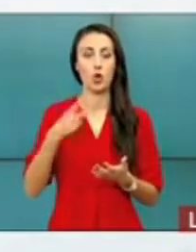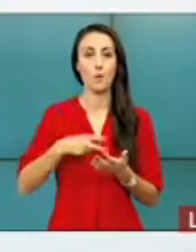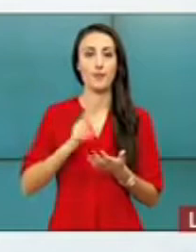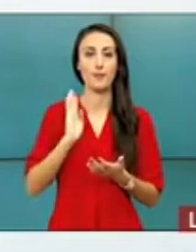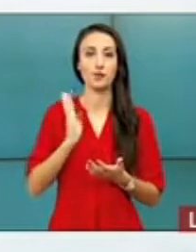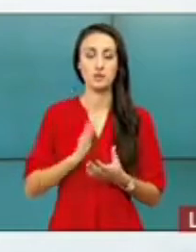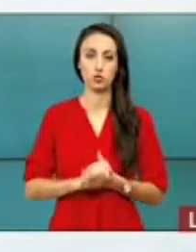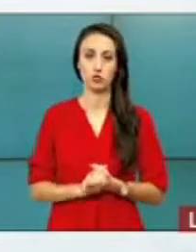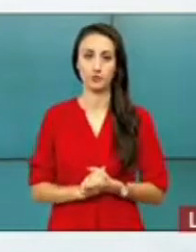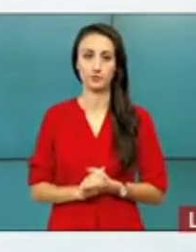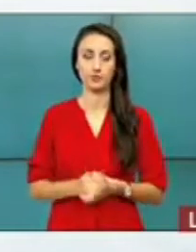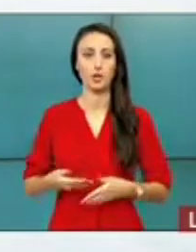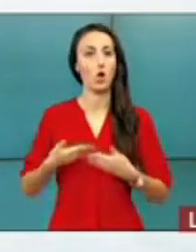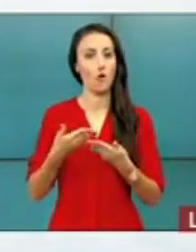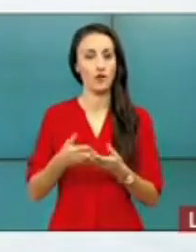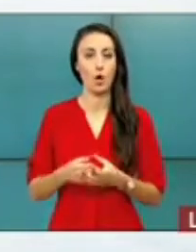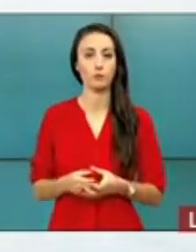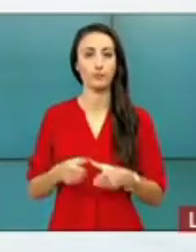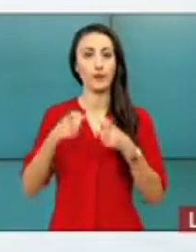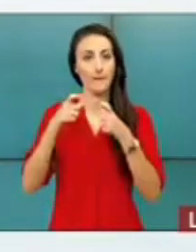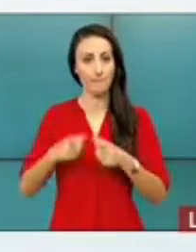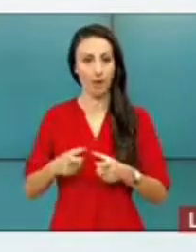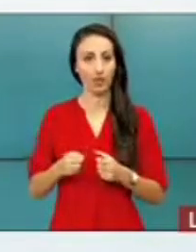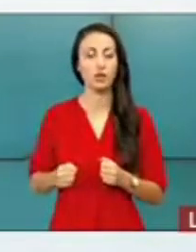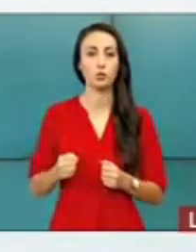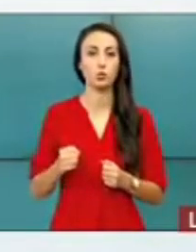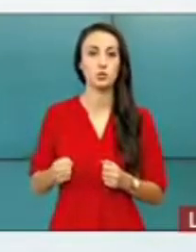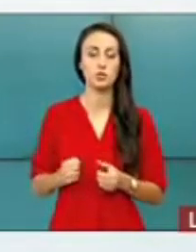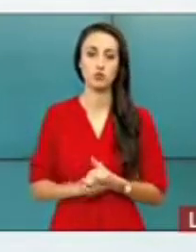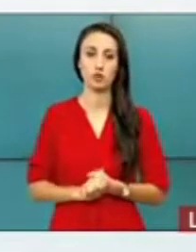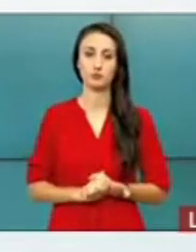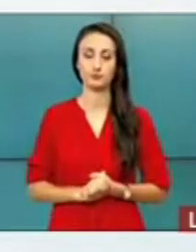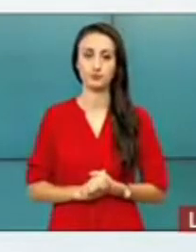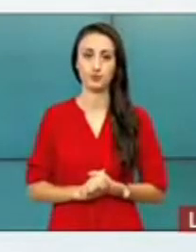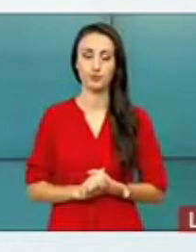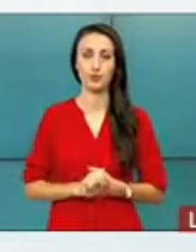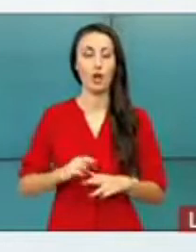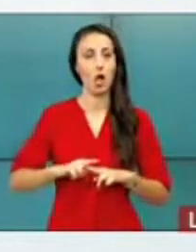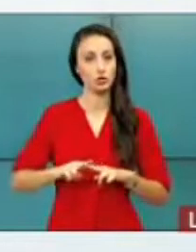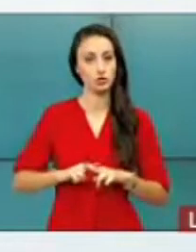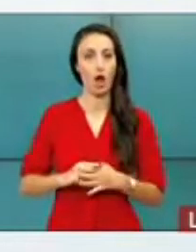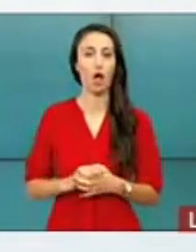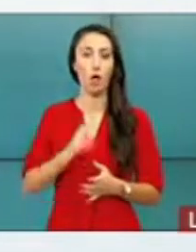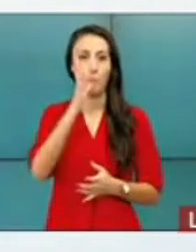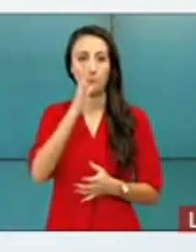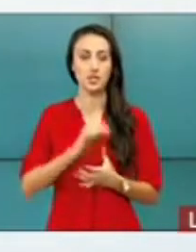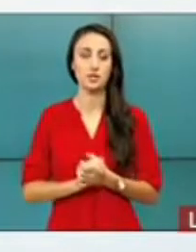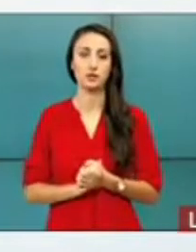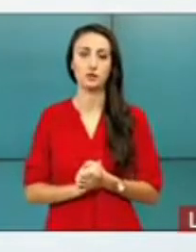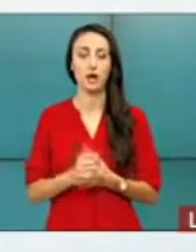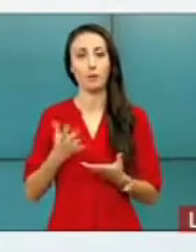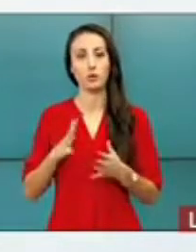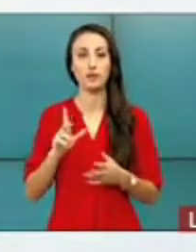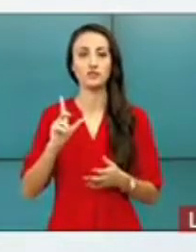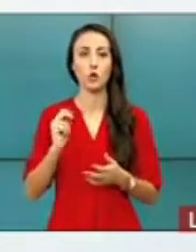2013-2014 oferau pachete turistice. În felul acesta au fost păcălite aproximativ 28